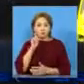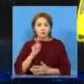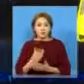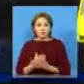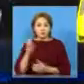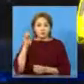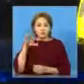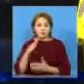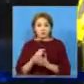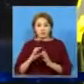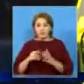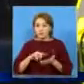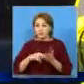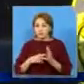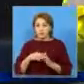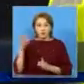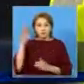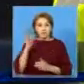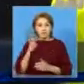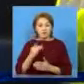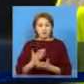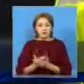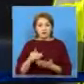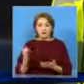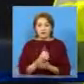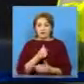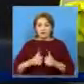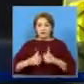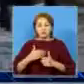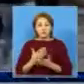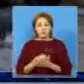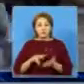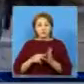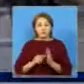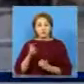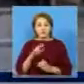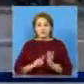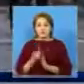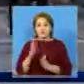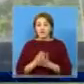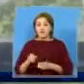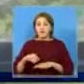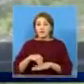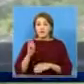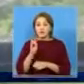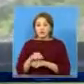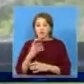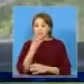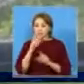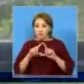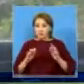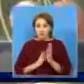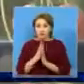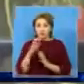солнечные батареи. Солнечные планируют в Туркестанской области. Уже выиграли аукцион, планируют в январе начать. А в областном центре глава ведомства посетил теплицу по